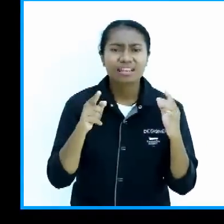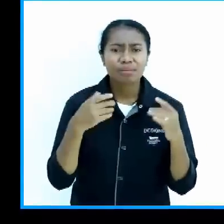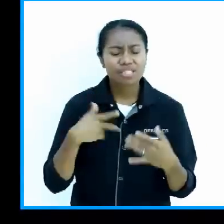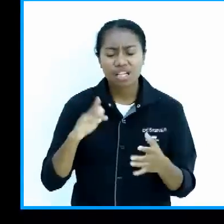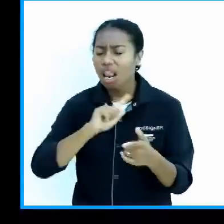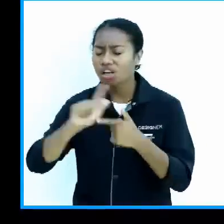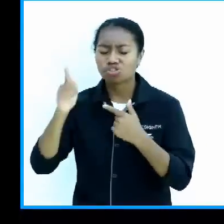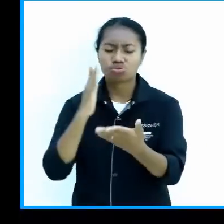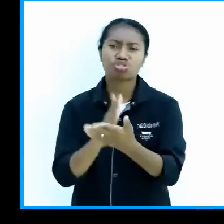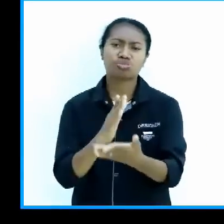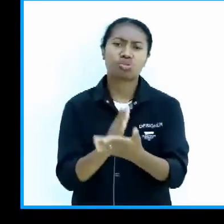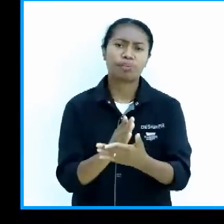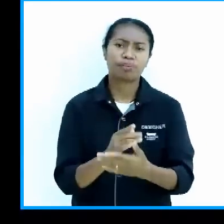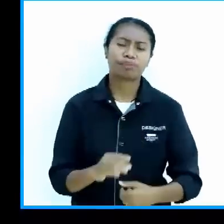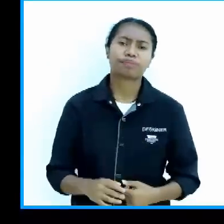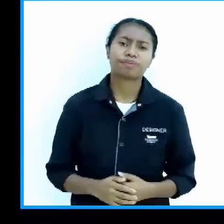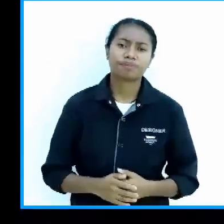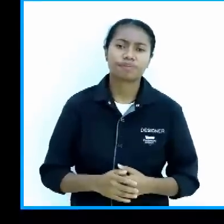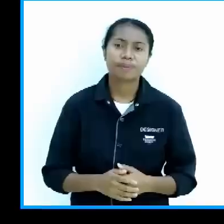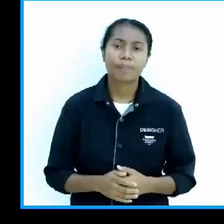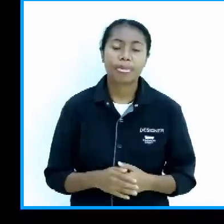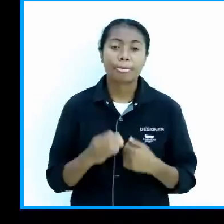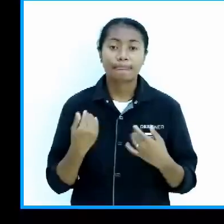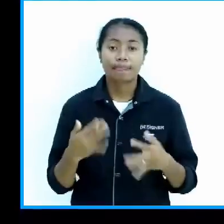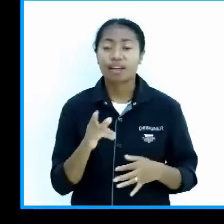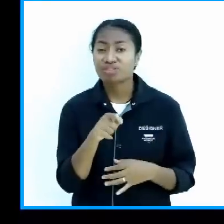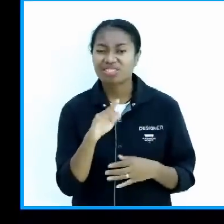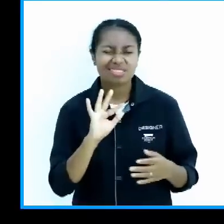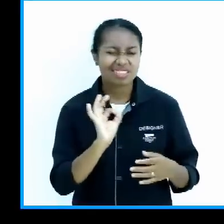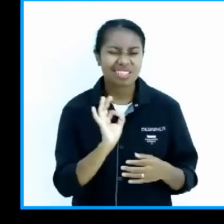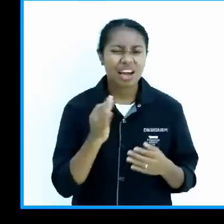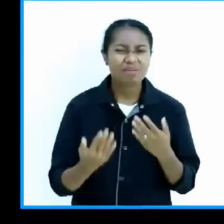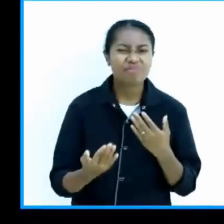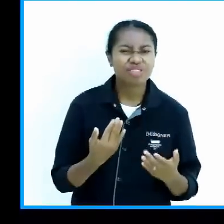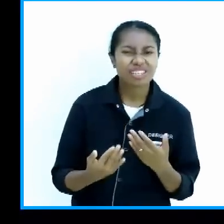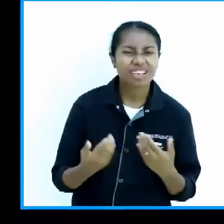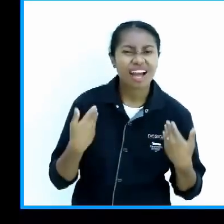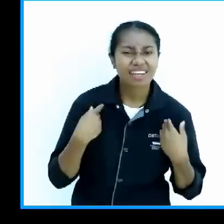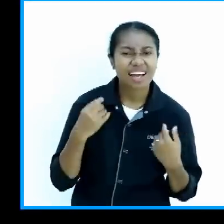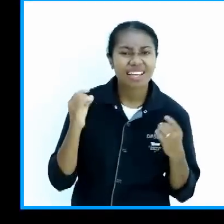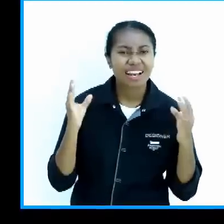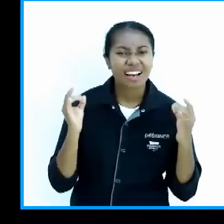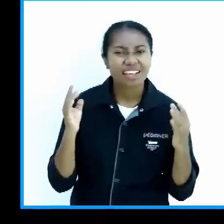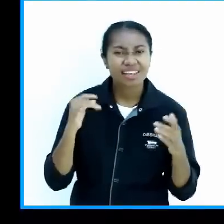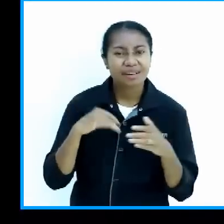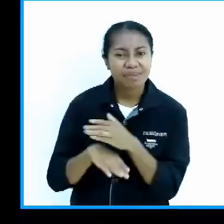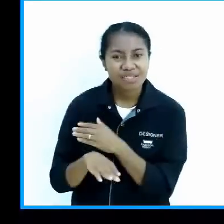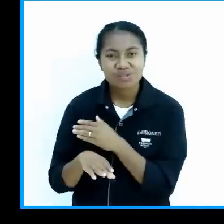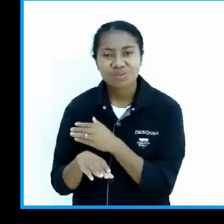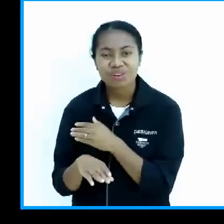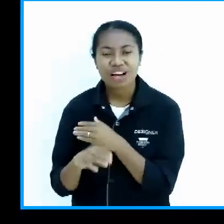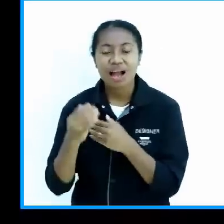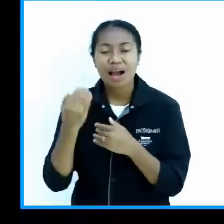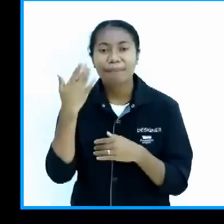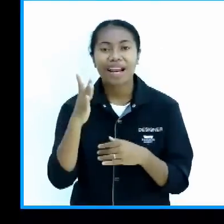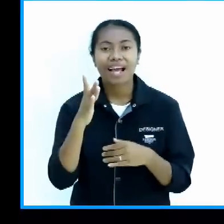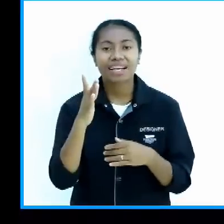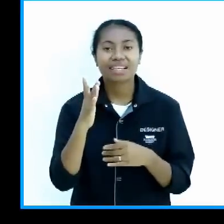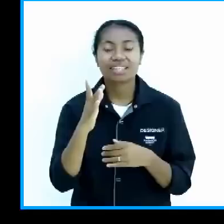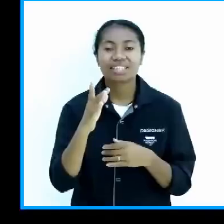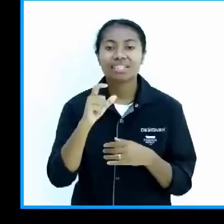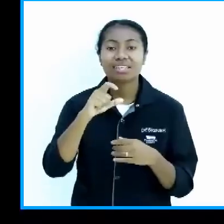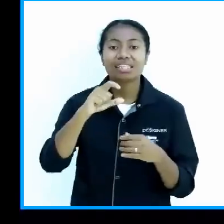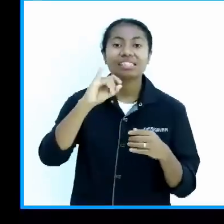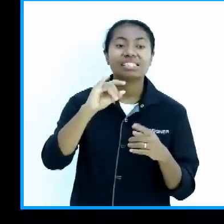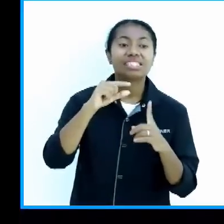stop. Nah, sehingga tidak mungkin ya ada gen lain yang masuk, apalagi chip, gen saja tidak mungkin,